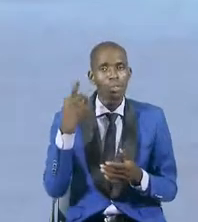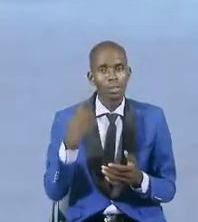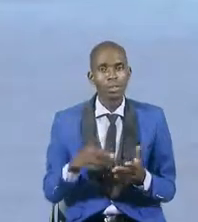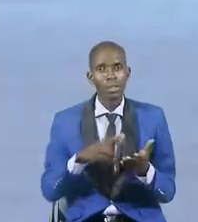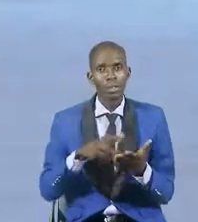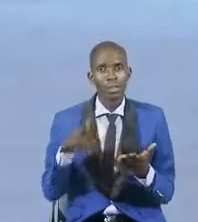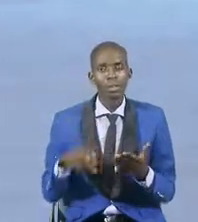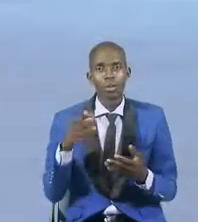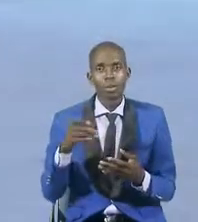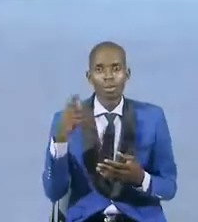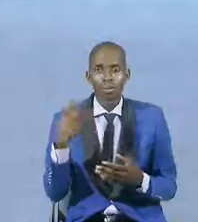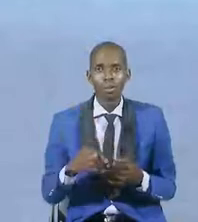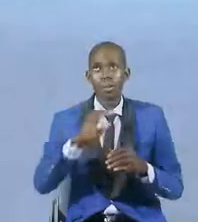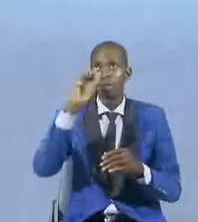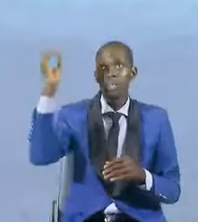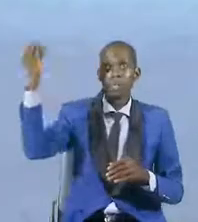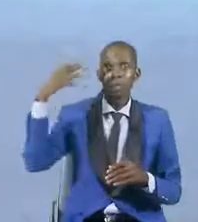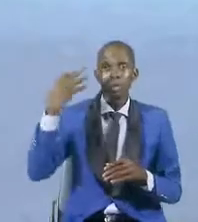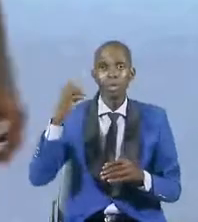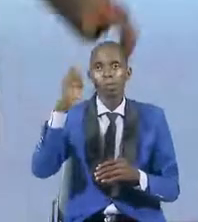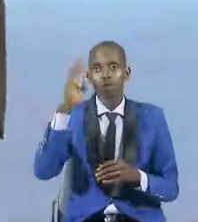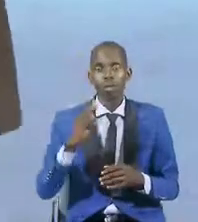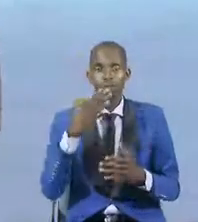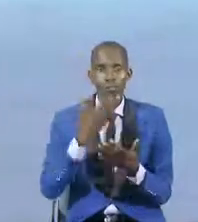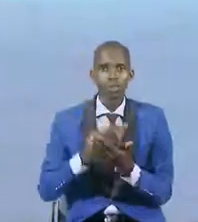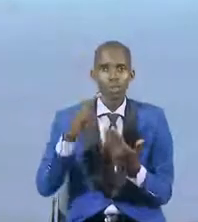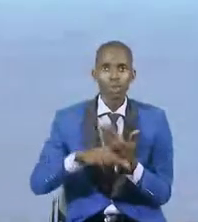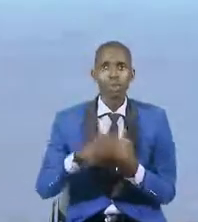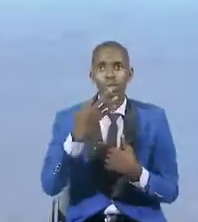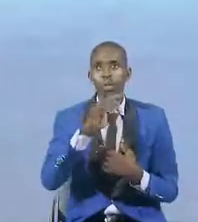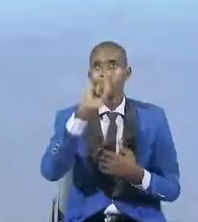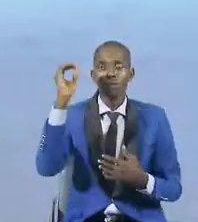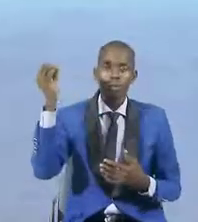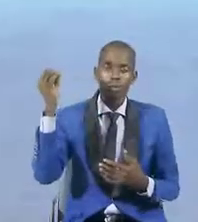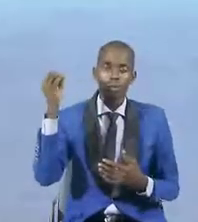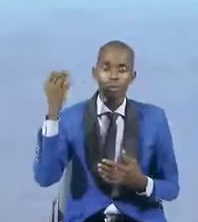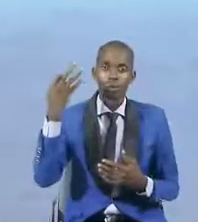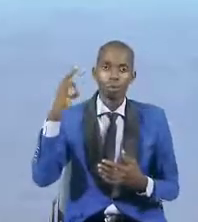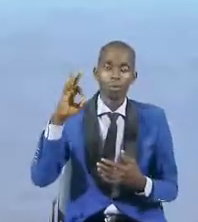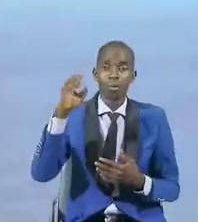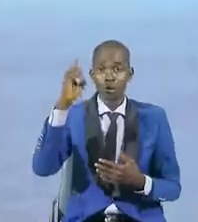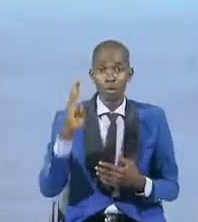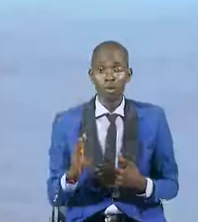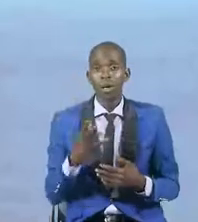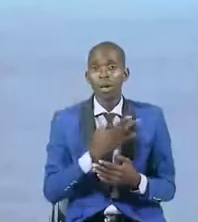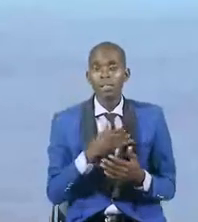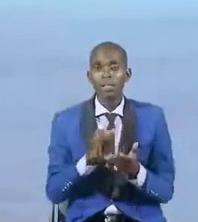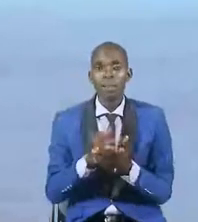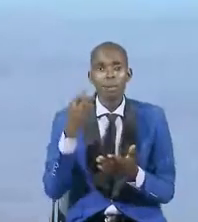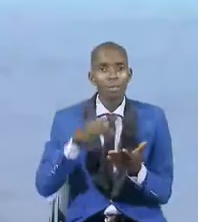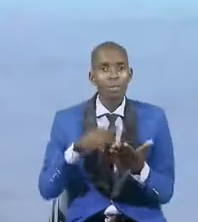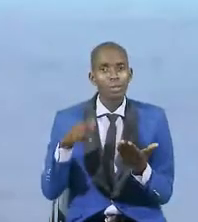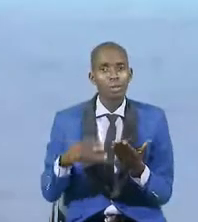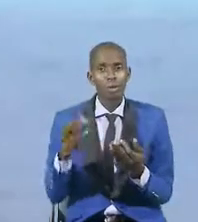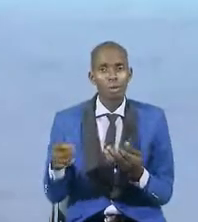c'était le résultat de la grâce de Dieu, de la bonté de Dieu, et c'est le résultat du fait qu'ils se